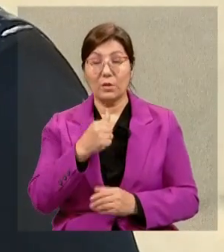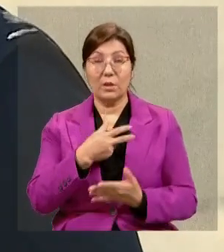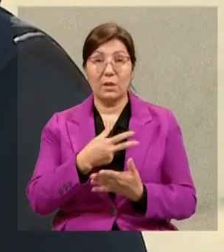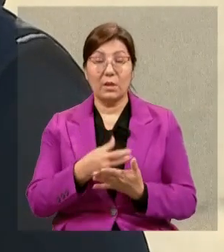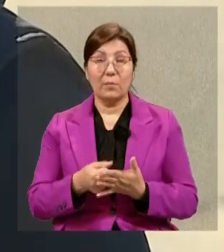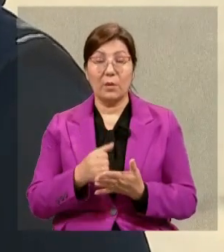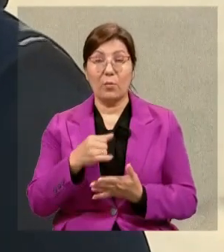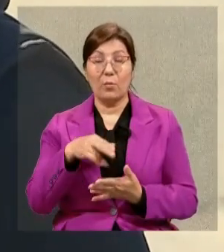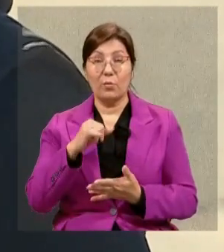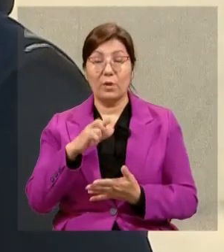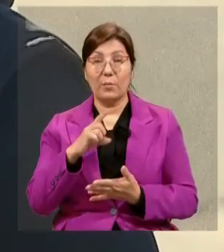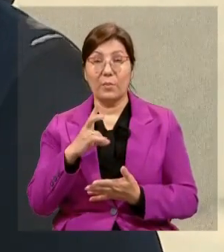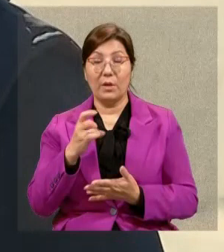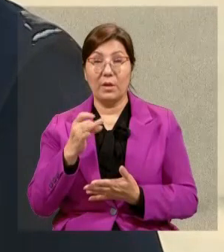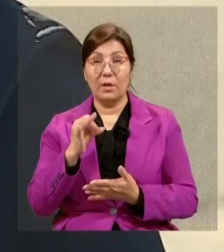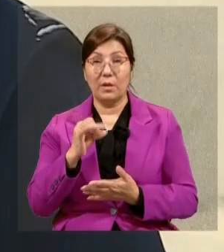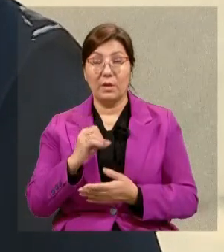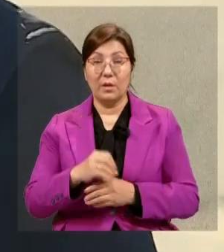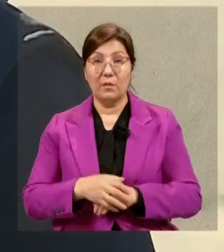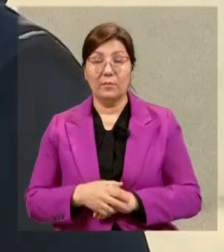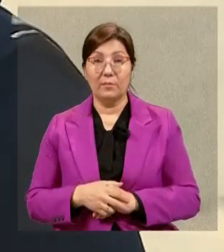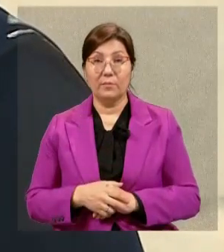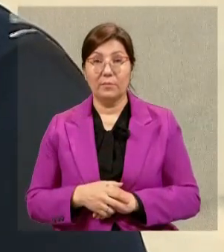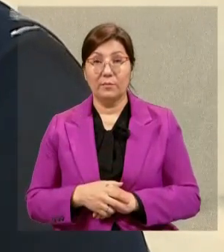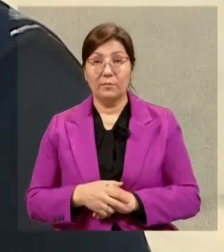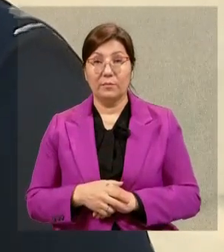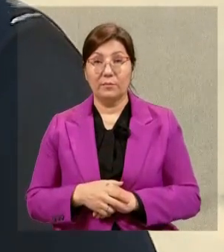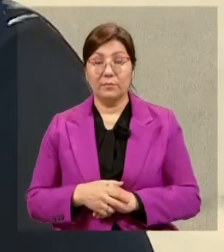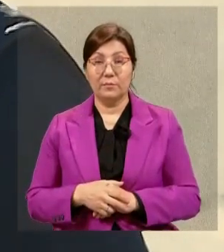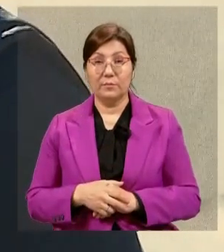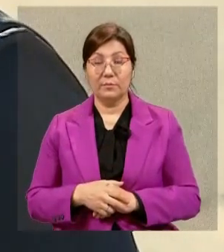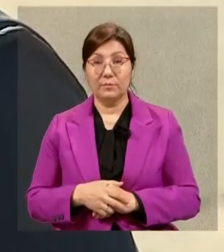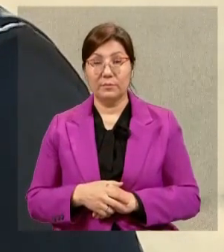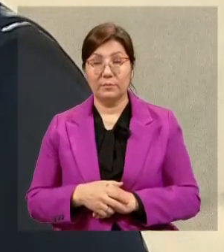елей кірт, талды қорғаннан алып кел дейді. Бізде Қостанайға баратын,